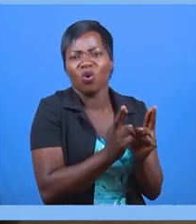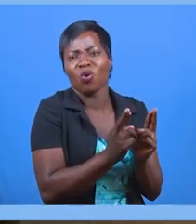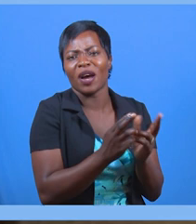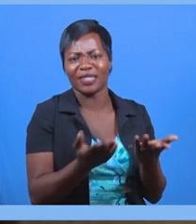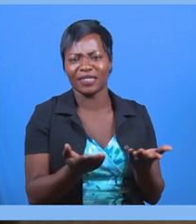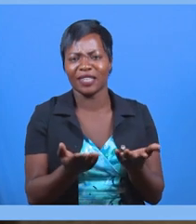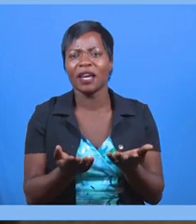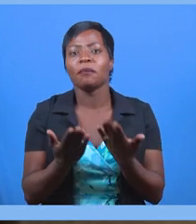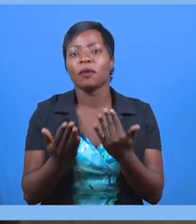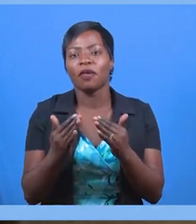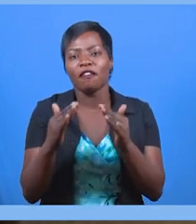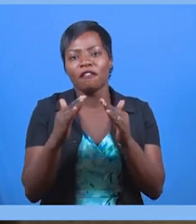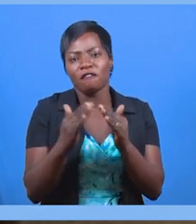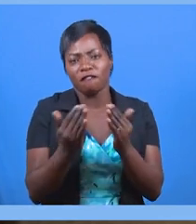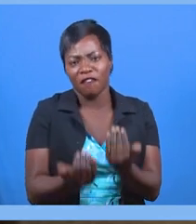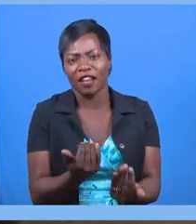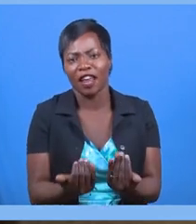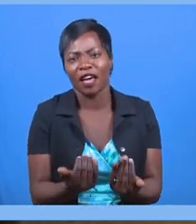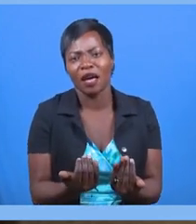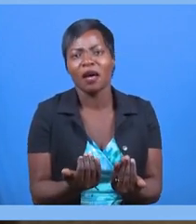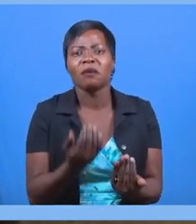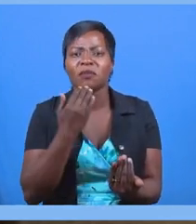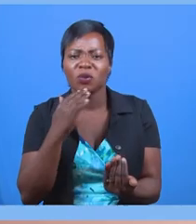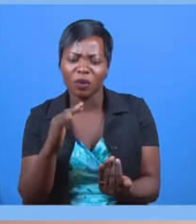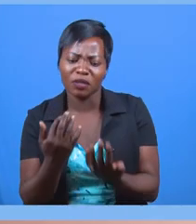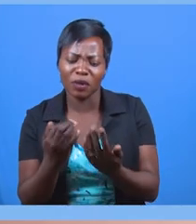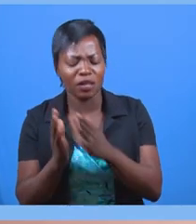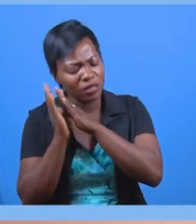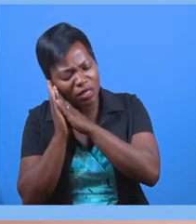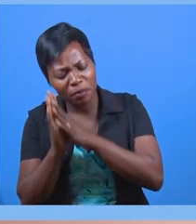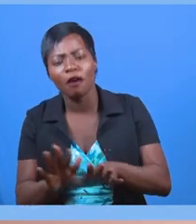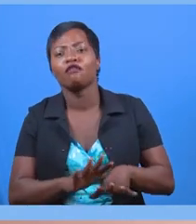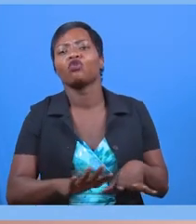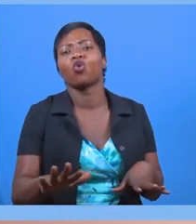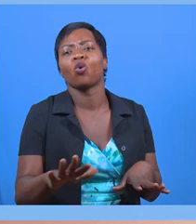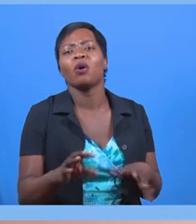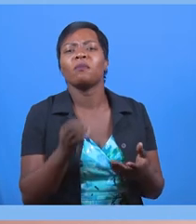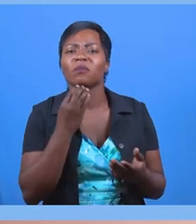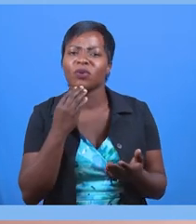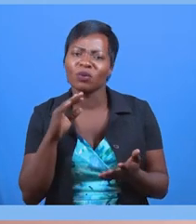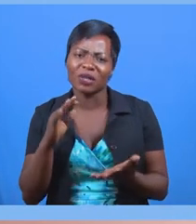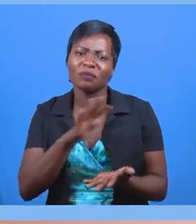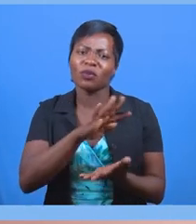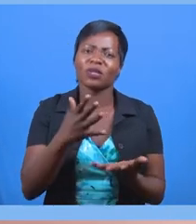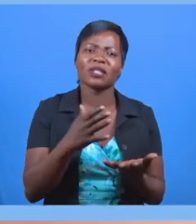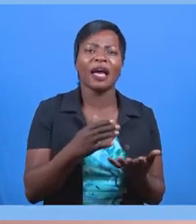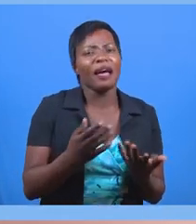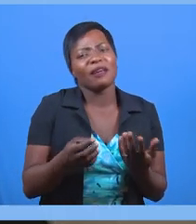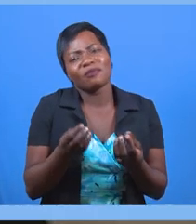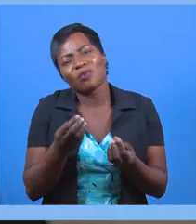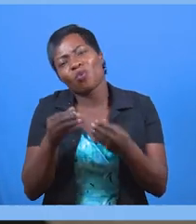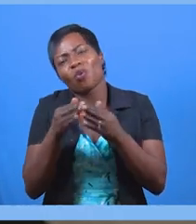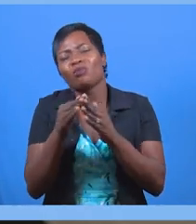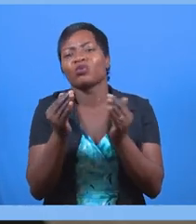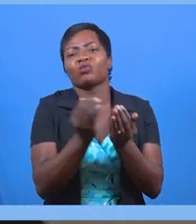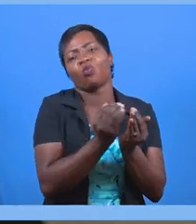pambedha ngavarare pasi nekuti pana baba mukuru ngavafungowo zvakare kuti kuzvandakambouya nekuti vamwe vanobvawo asina